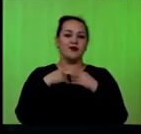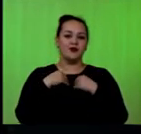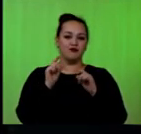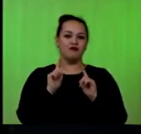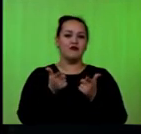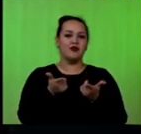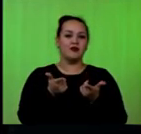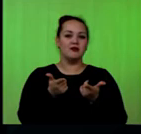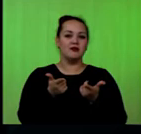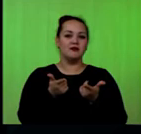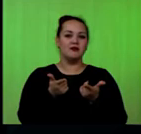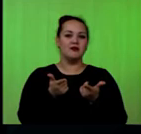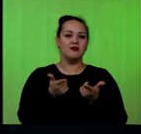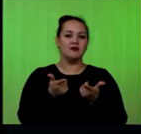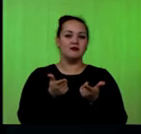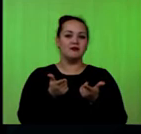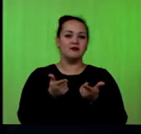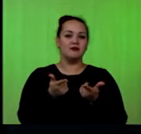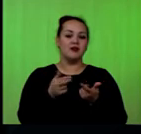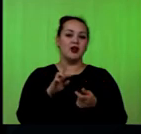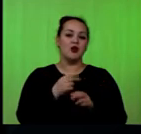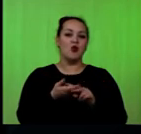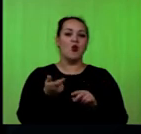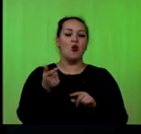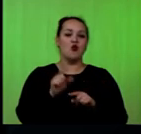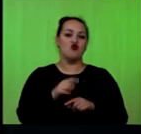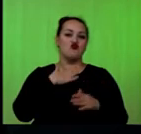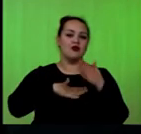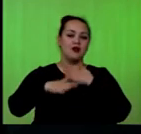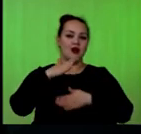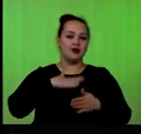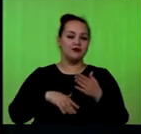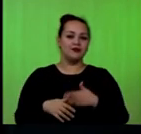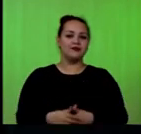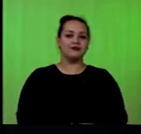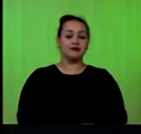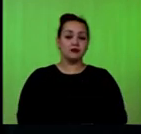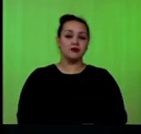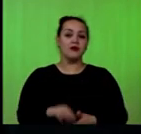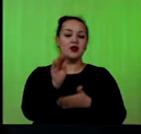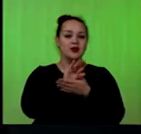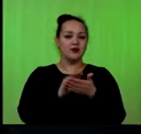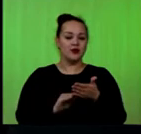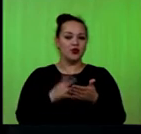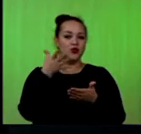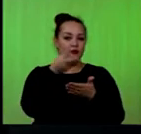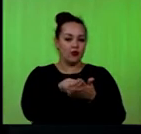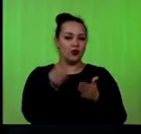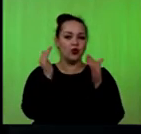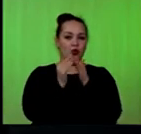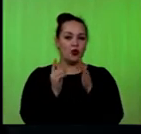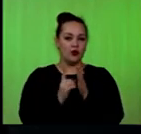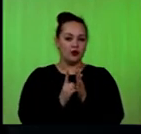согласны я очень рада а теперь запишите свое домашнее задание я